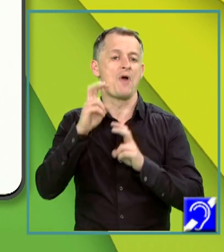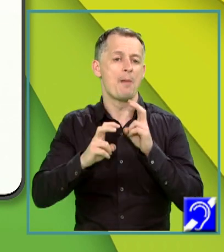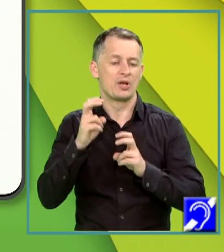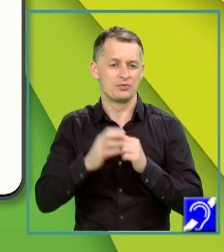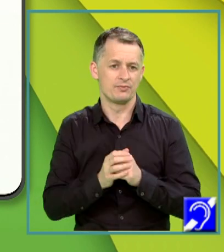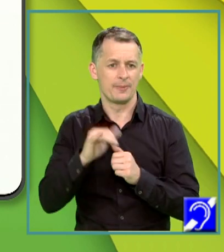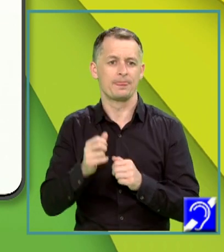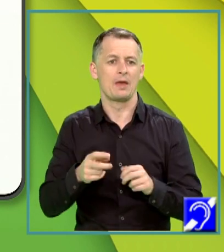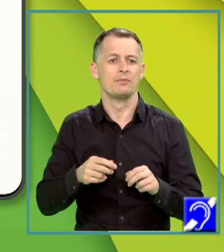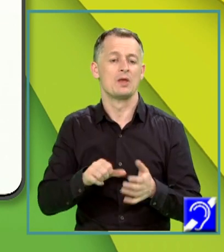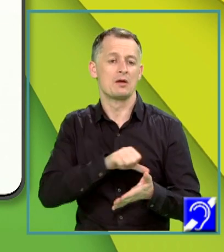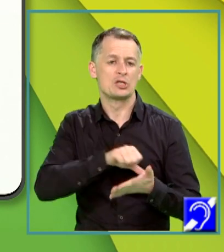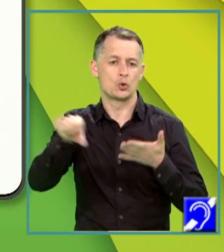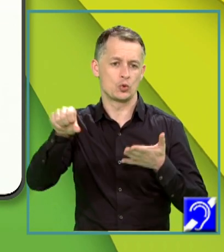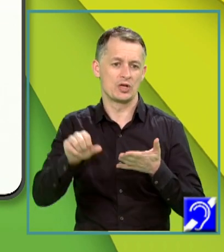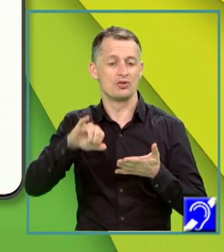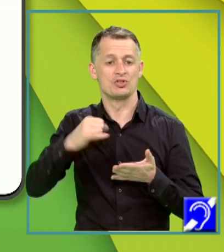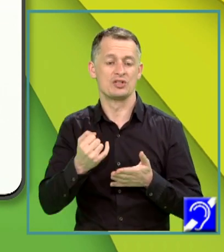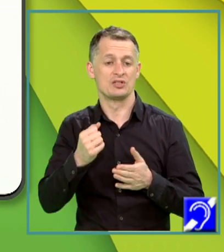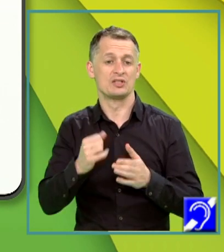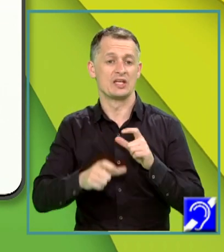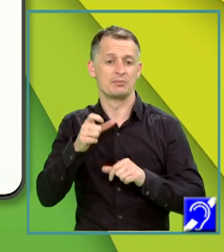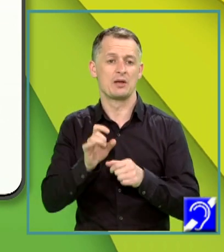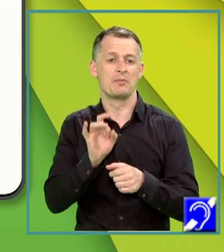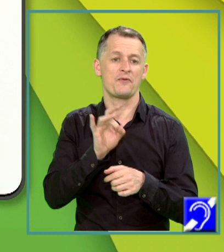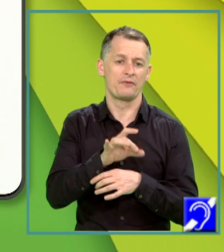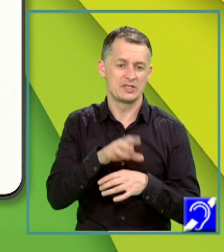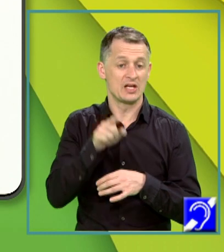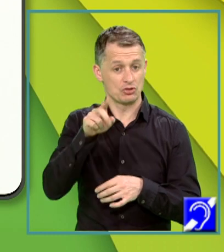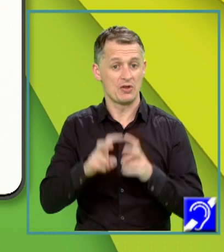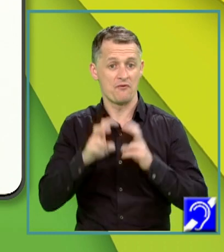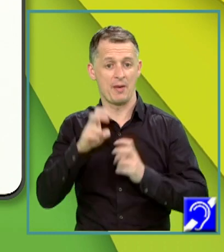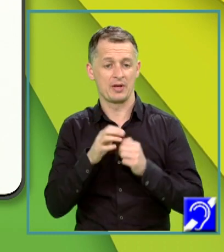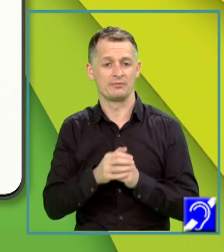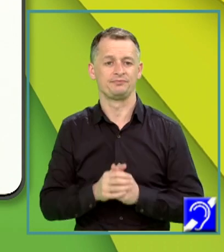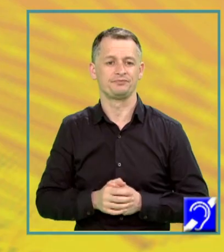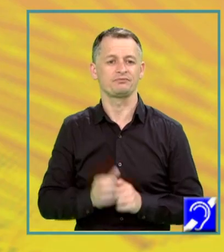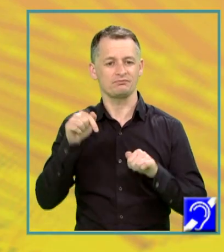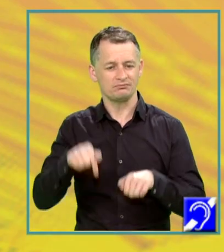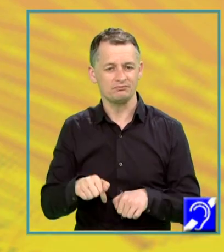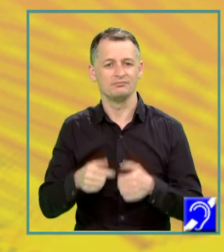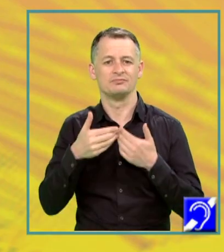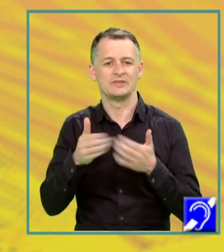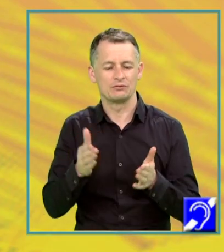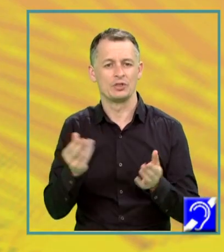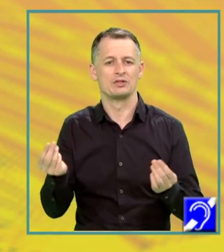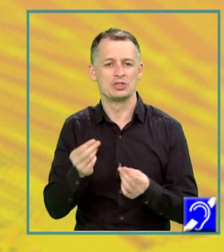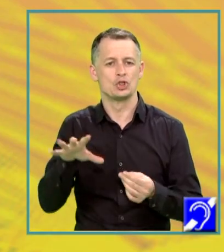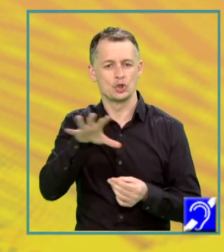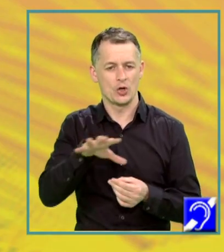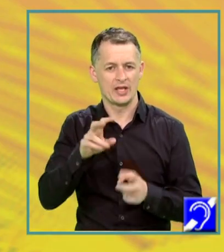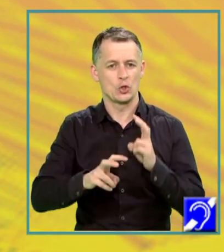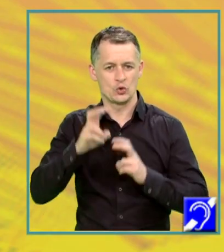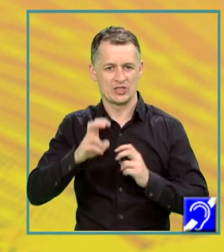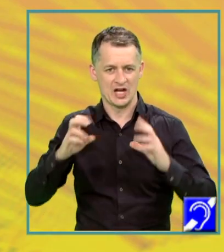reduceri de activitate și despre privatizări la ora actuală mai sunt dezvoltate cîteva ramuri industriale în țara